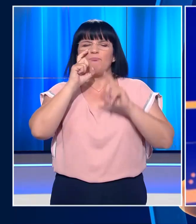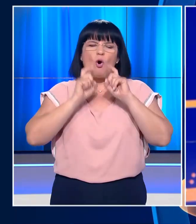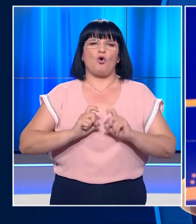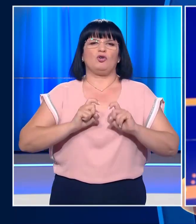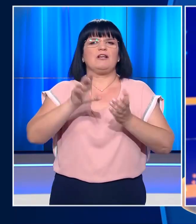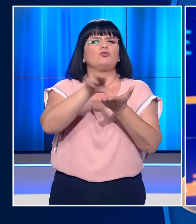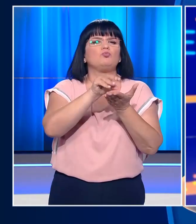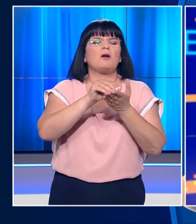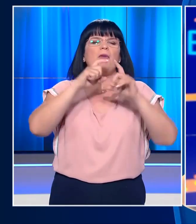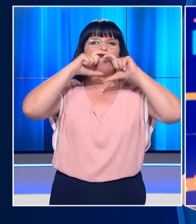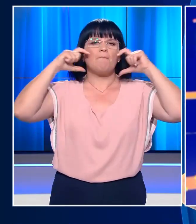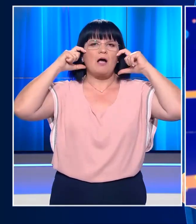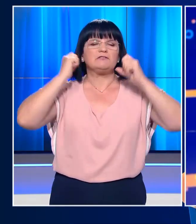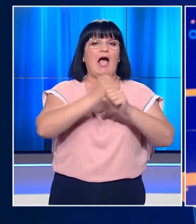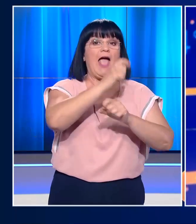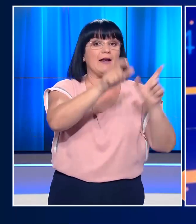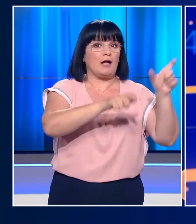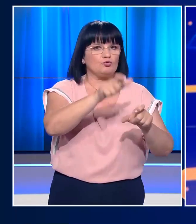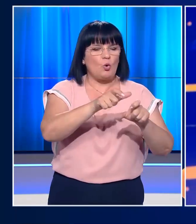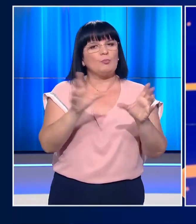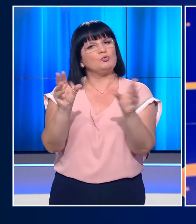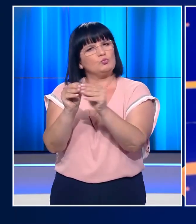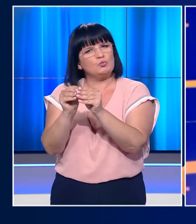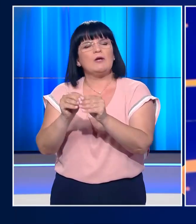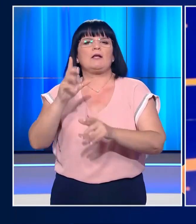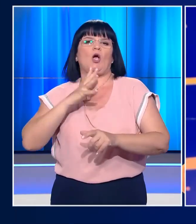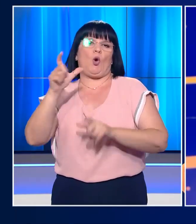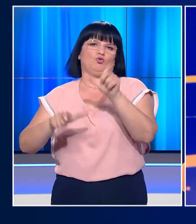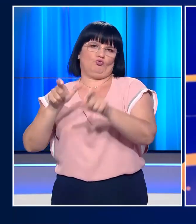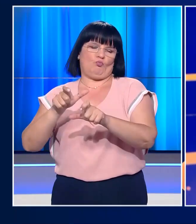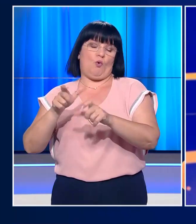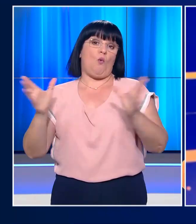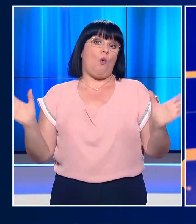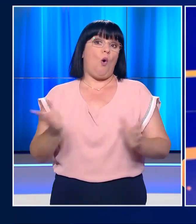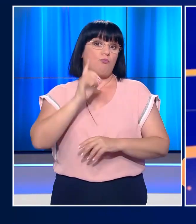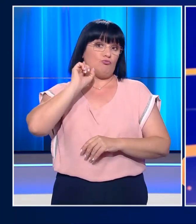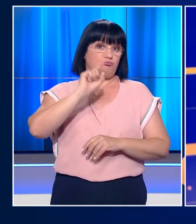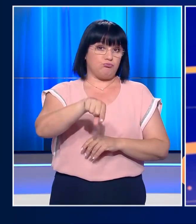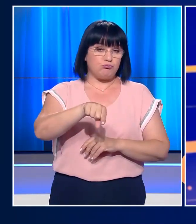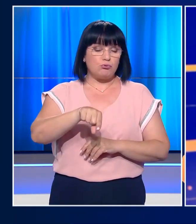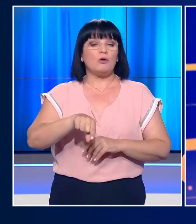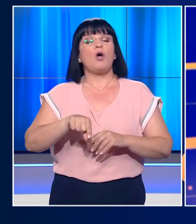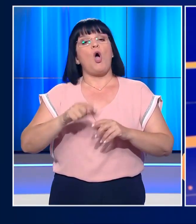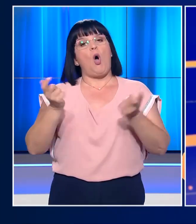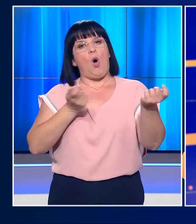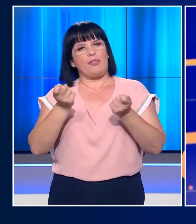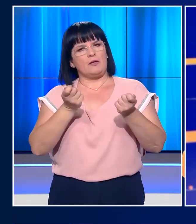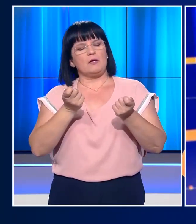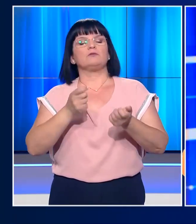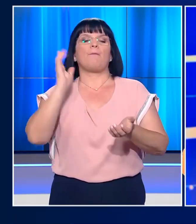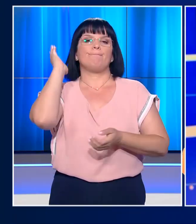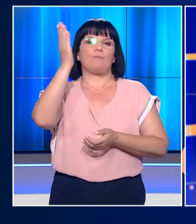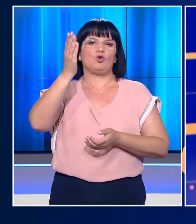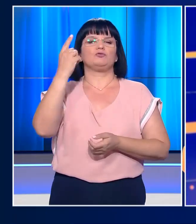μάσκας στα σούπερ μάρκετ τόσο για τους εργαζόμενους όσο και για τους καταναλωτές. Όποιος δεν συμμορφώνεται με τις νέες οδηγίες θα